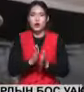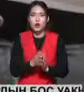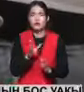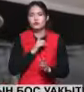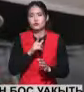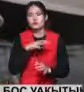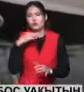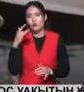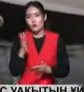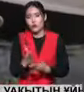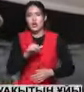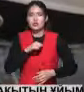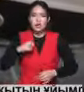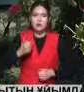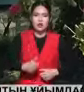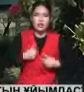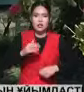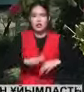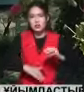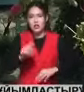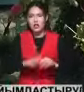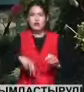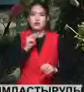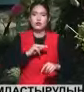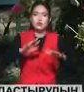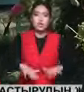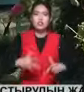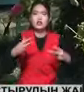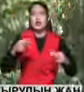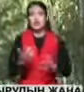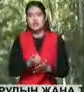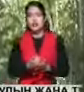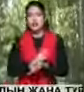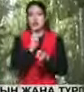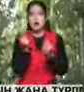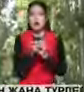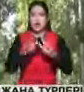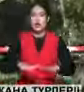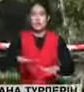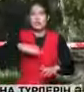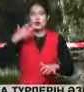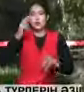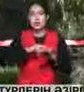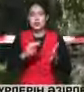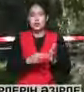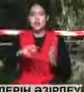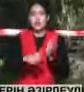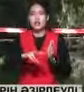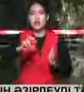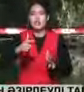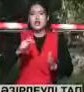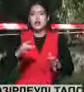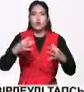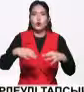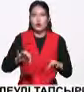артық. Қолынан келгендер қонышынан басып, жұмыс орнын пайда табу көзіне айналдырған. Былтыр осындай 16 лагер рұқсатсыз